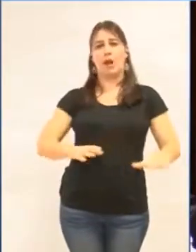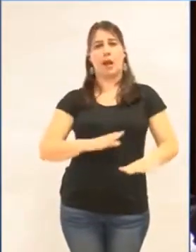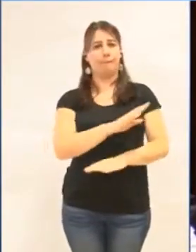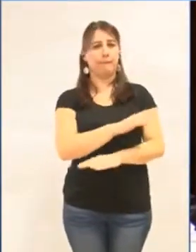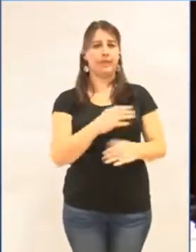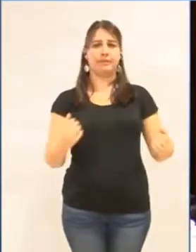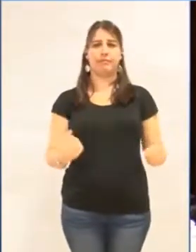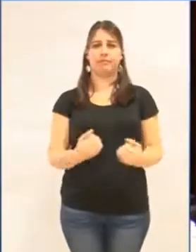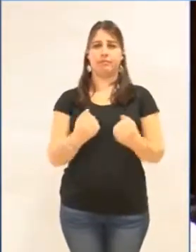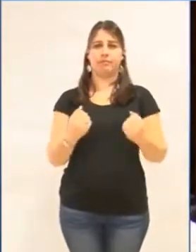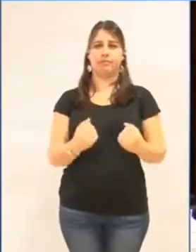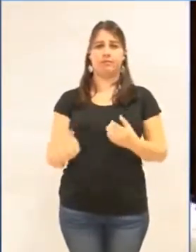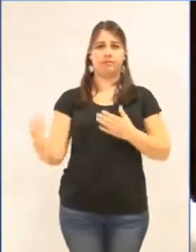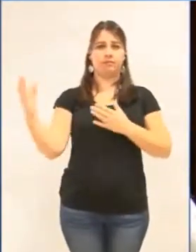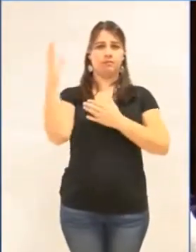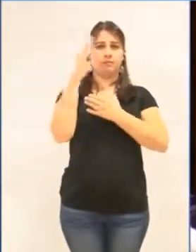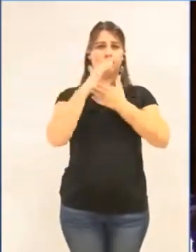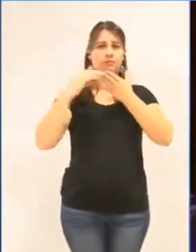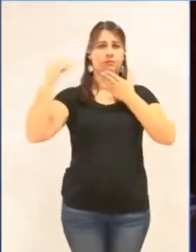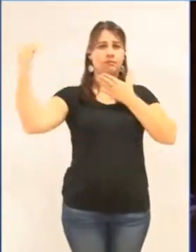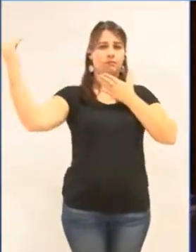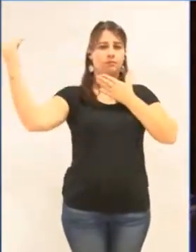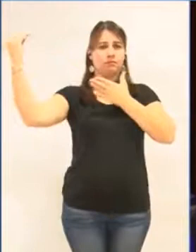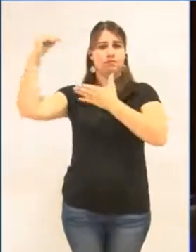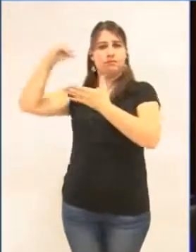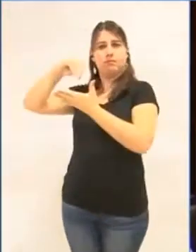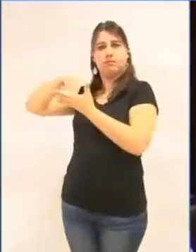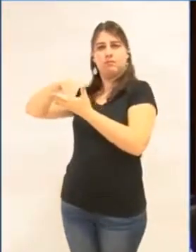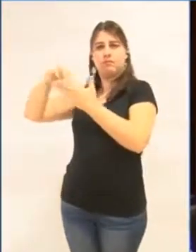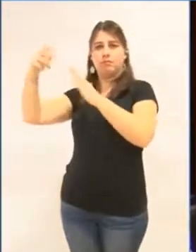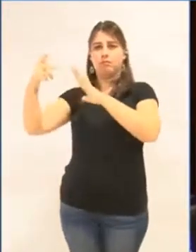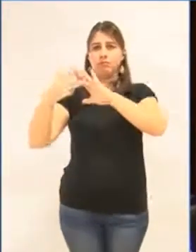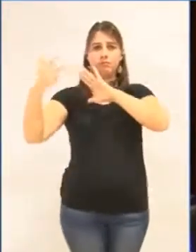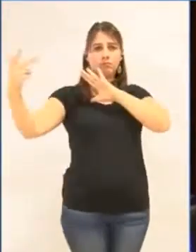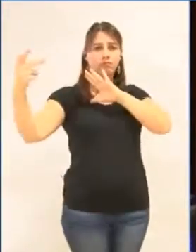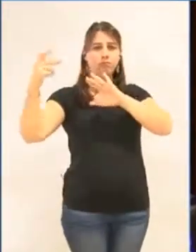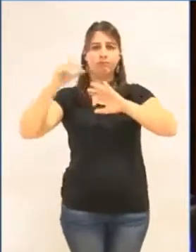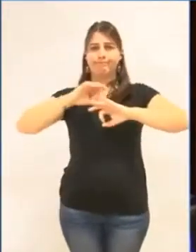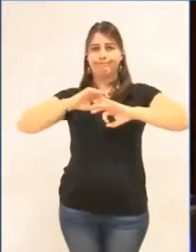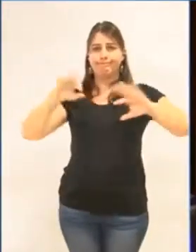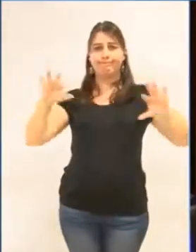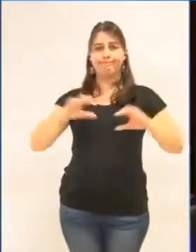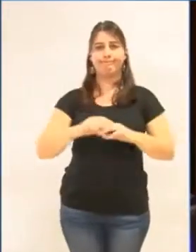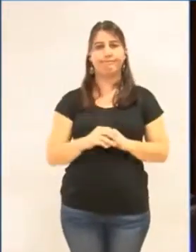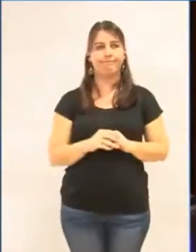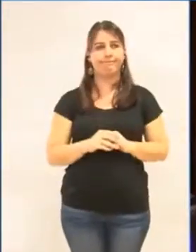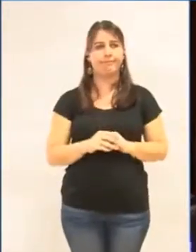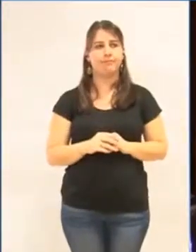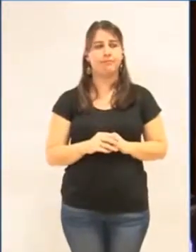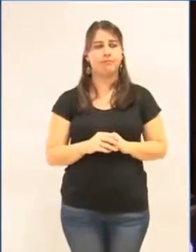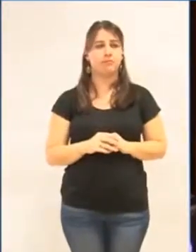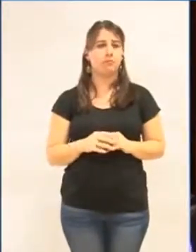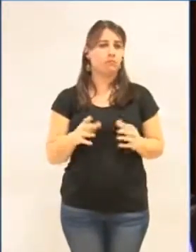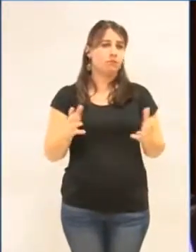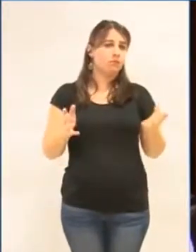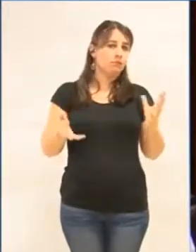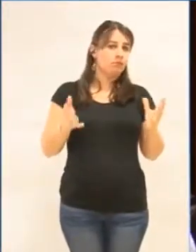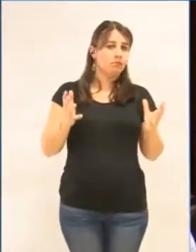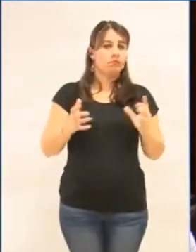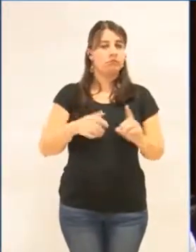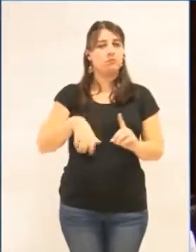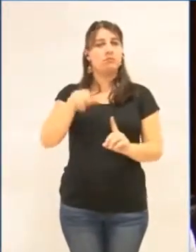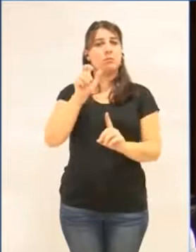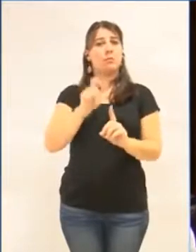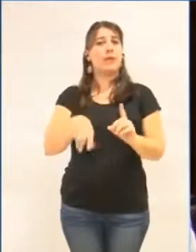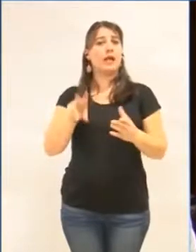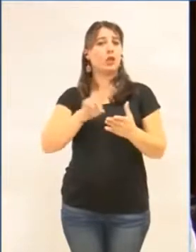n'est ni repris, ni validé, ni même esquissé par la CRC. D'une certaine façon, pour le lecteur du